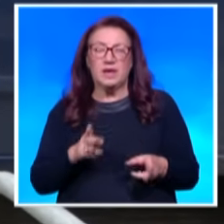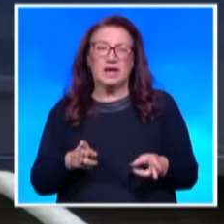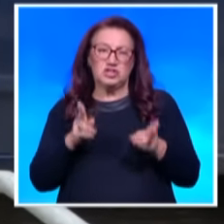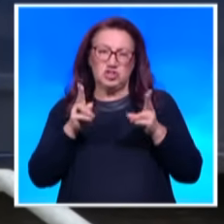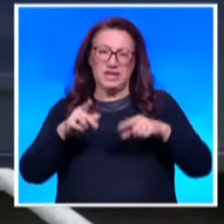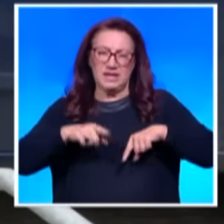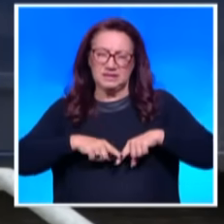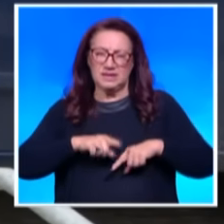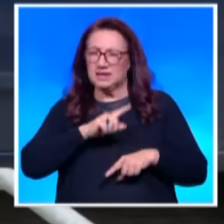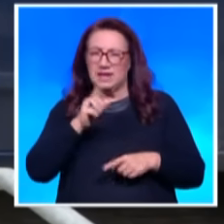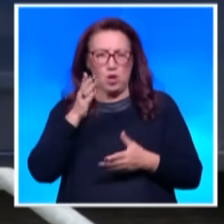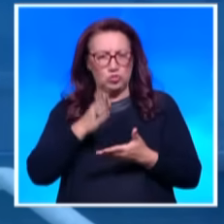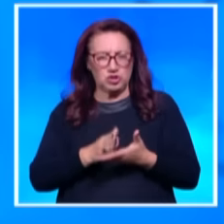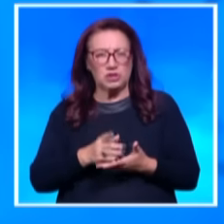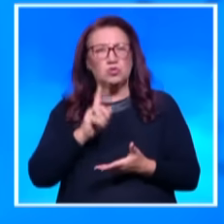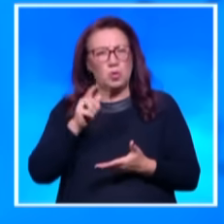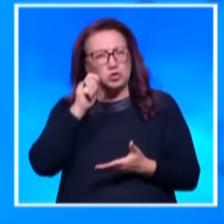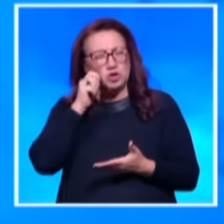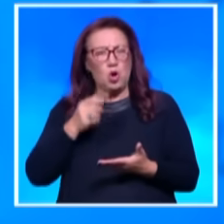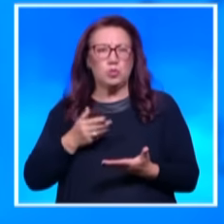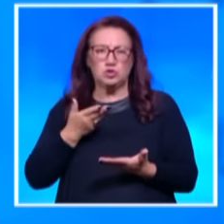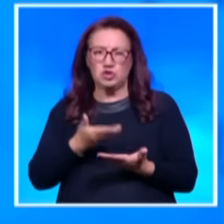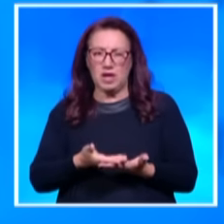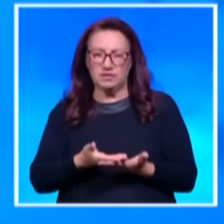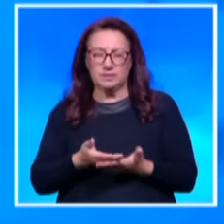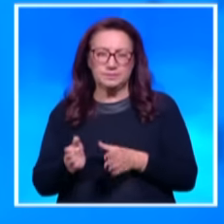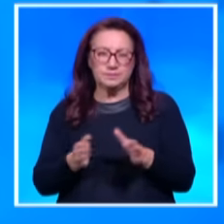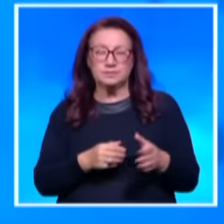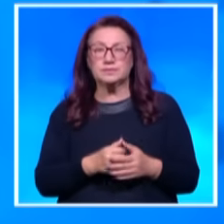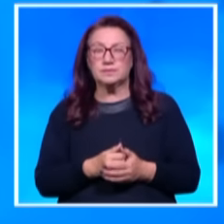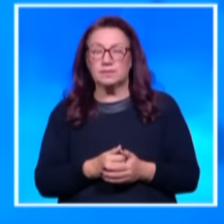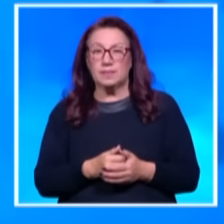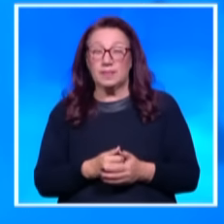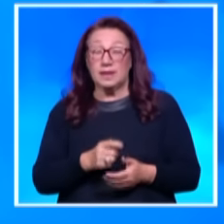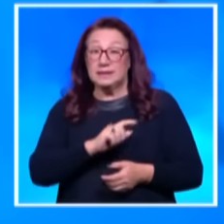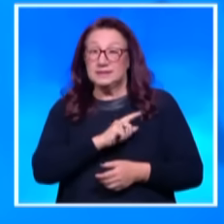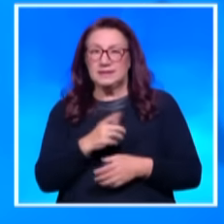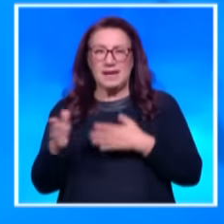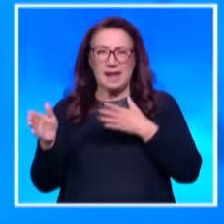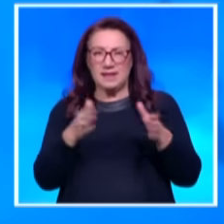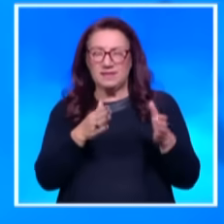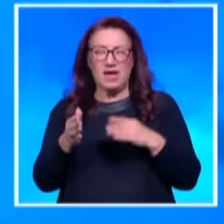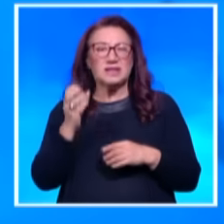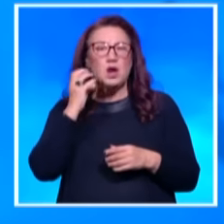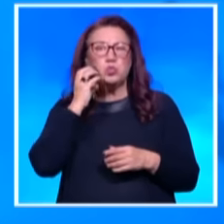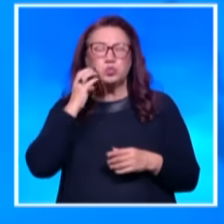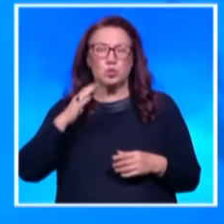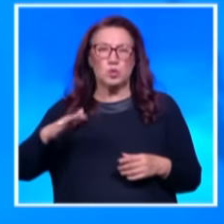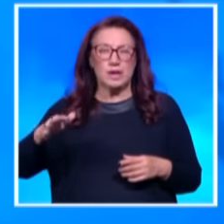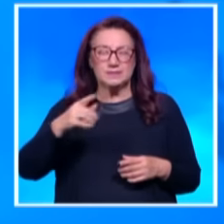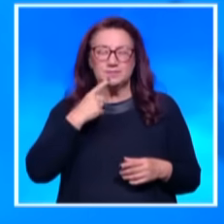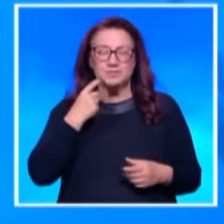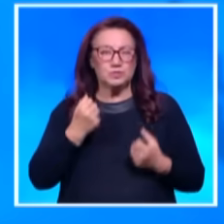окончателно и може да се обжалва. Силният вятър в Бургаско затрудни огнеборците, които от вчера се борят с големия